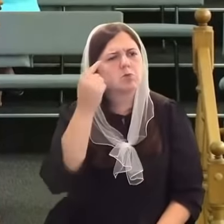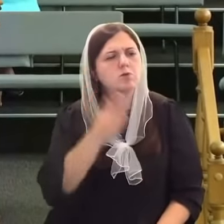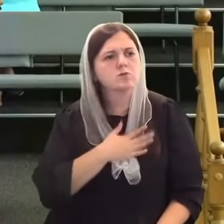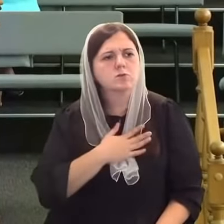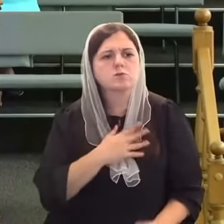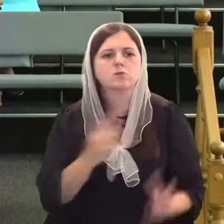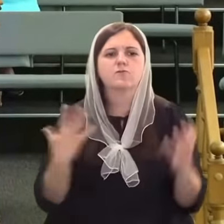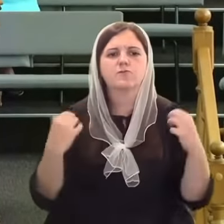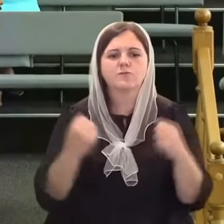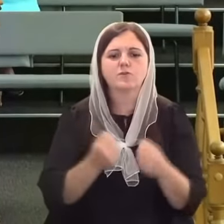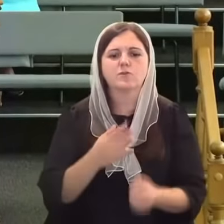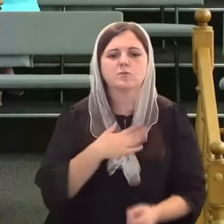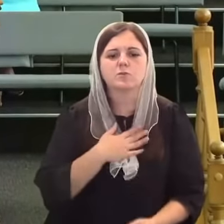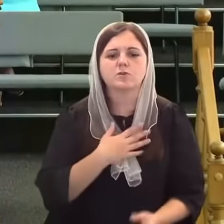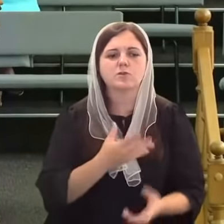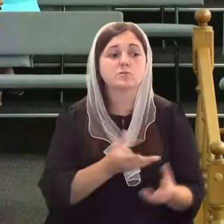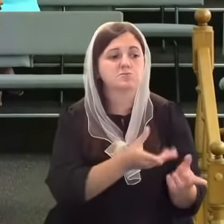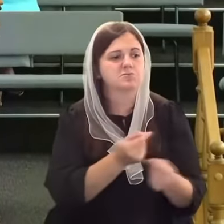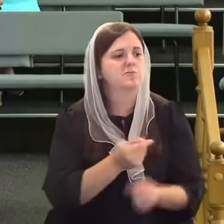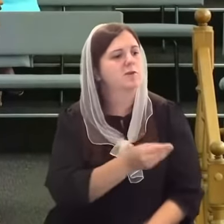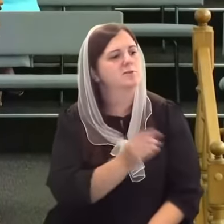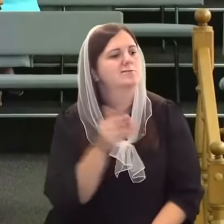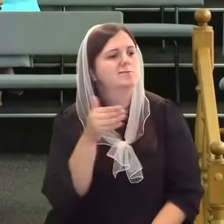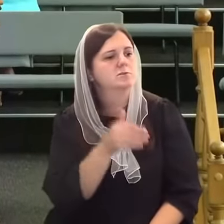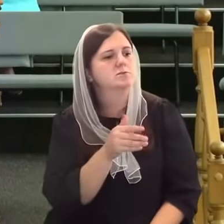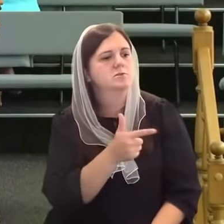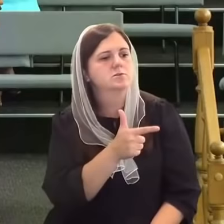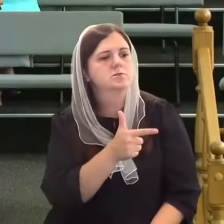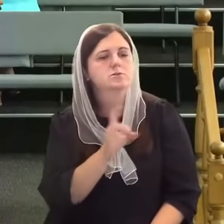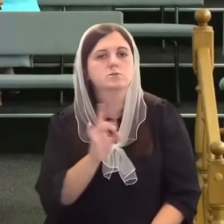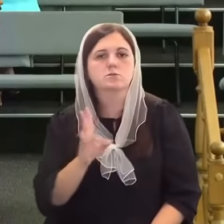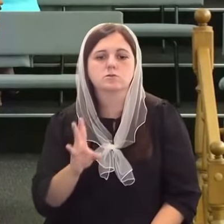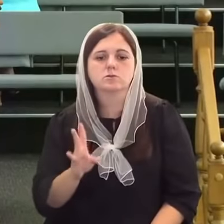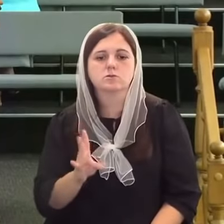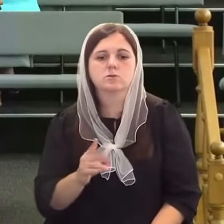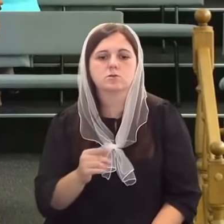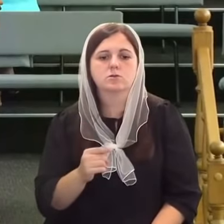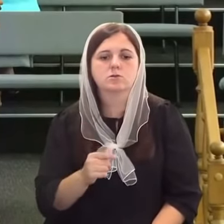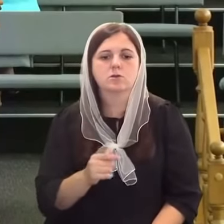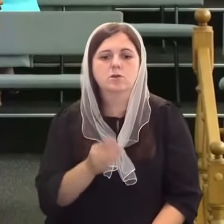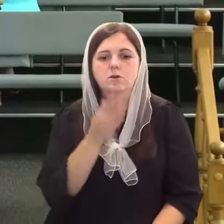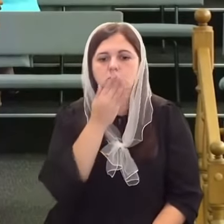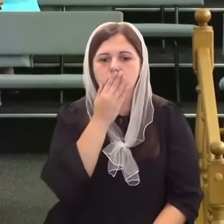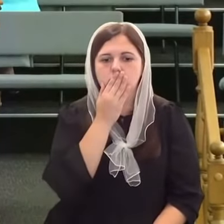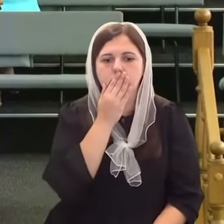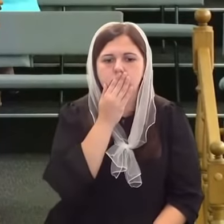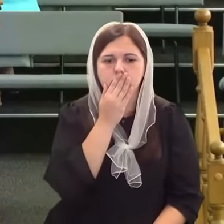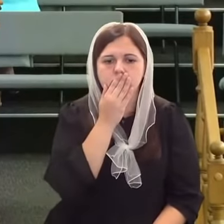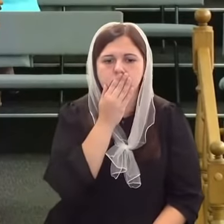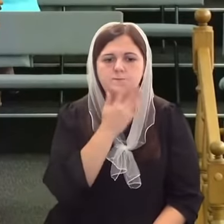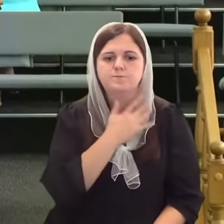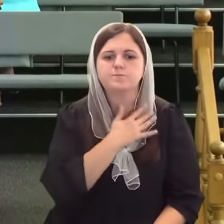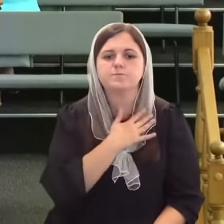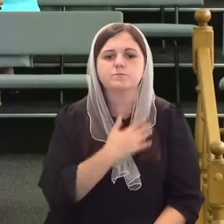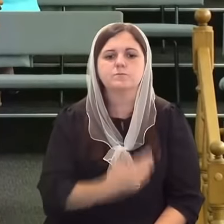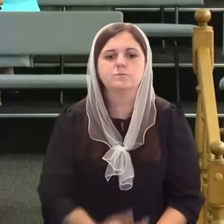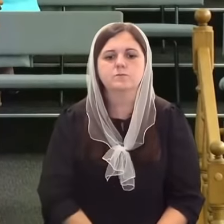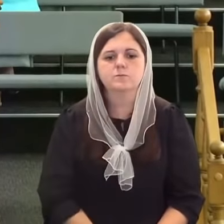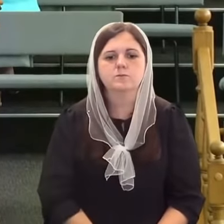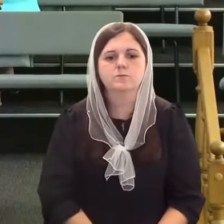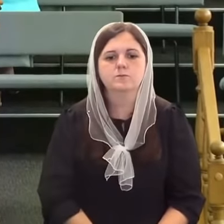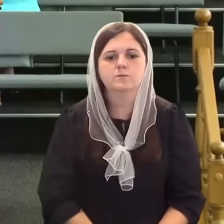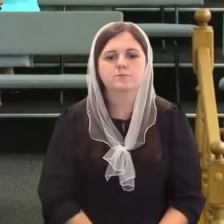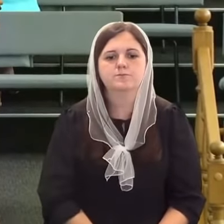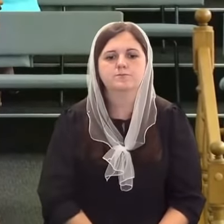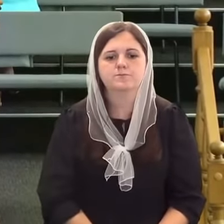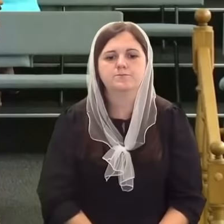мне была обувь, и мне говорят: с вас 1000 гривен. Я говорю: подождите. вы завтра работаете, да, я